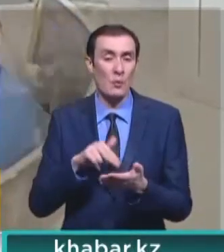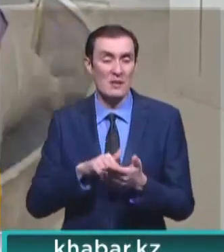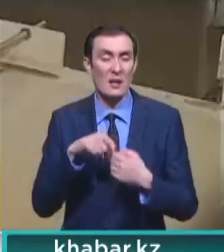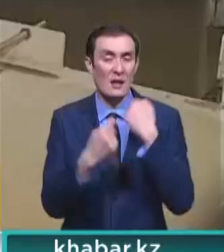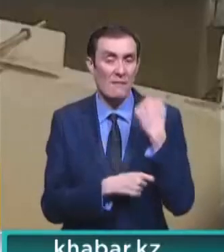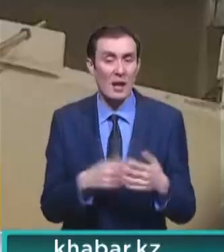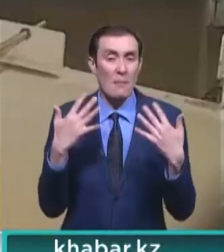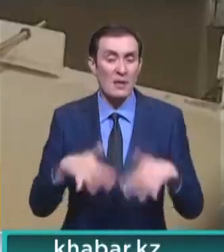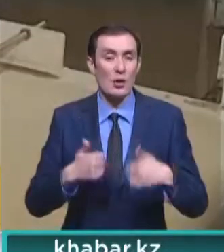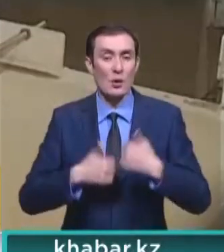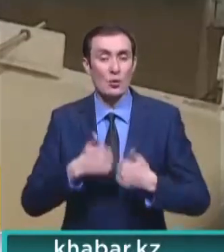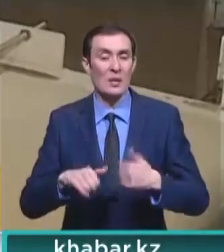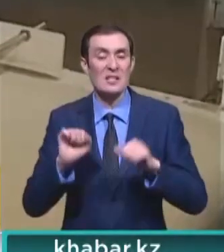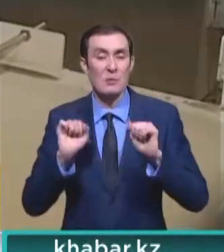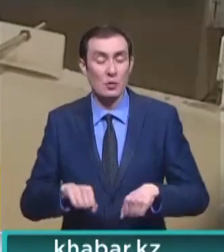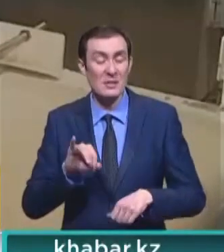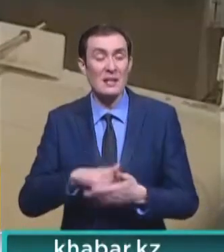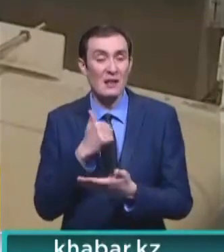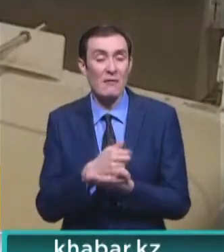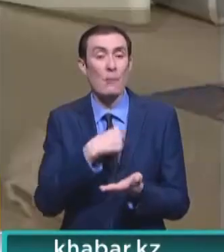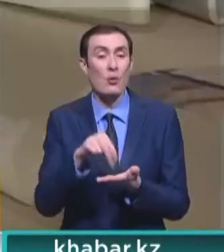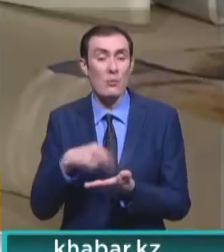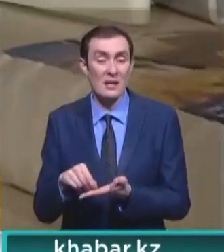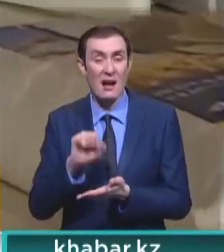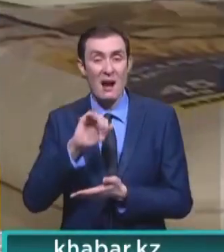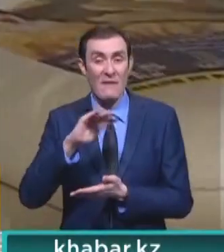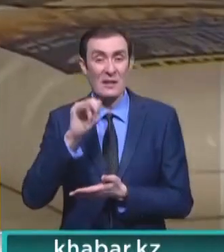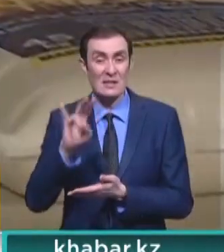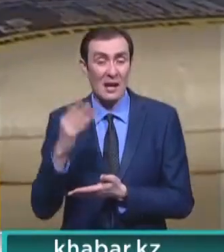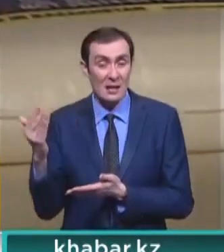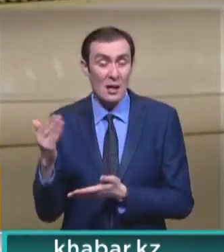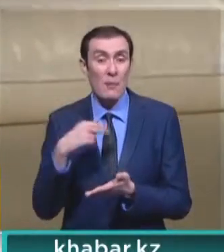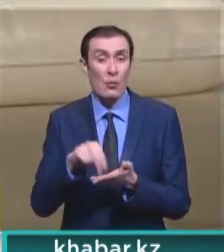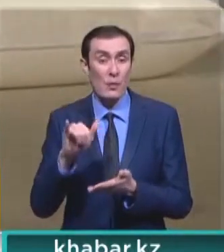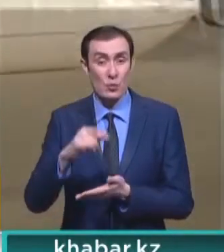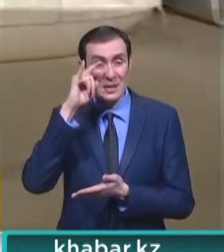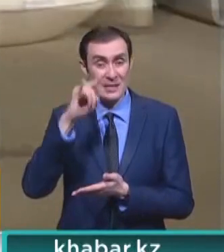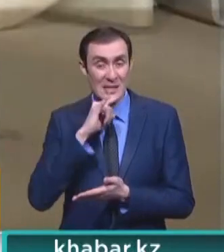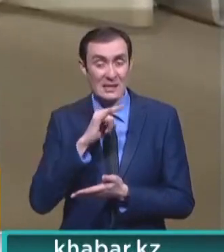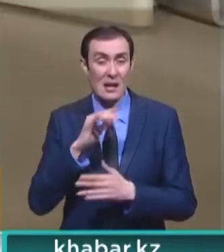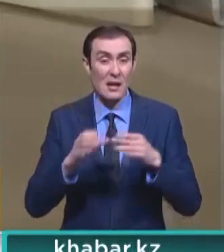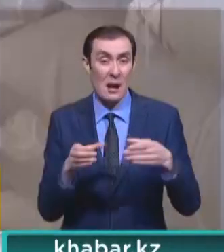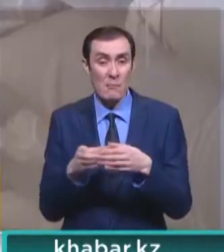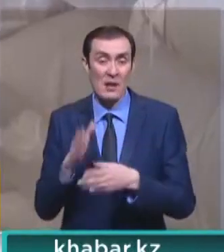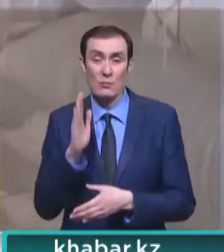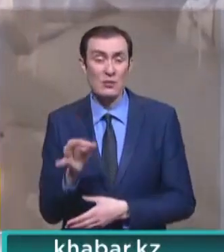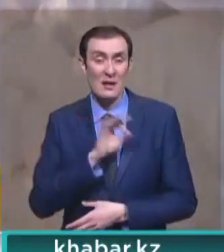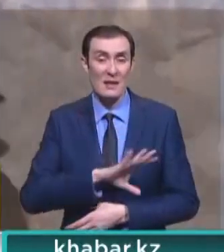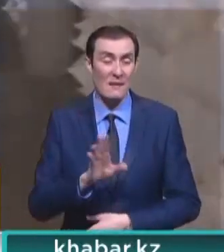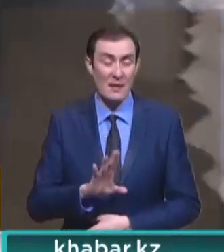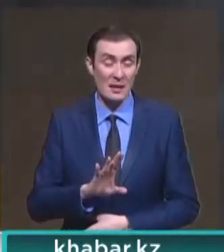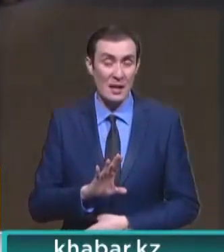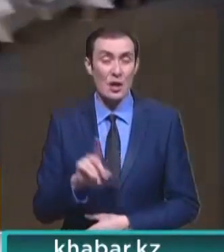товар, потерю конкурентоспособности и главного покупателя – Афганистана. Потому что покупать у казахстанских мукомолов станет просто